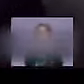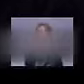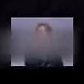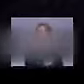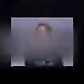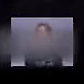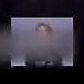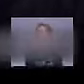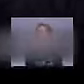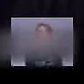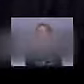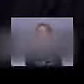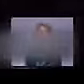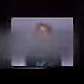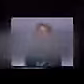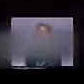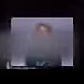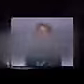للاطفال.